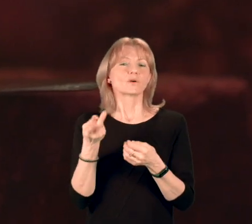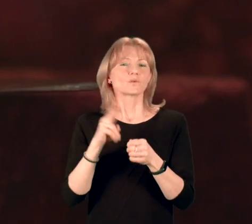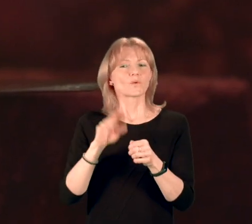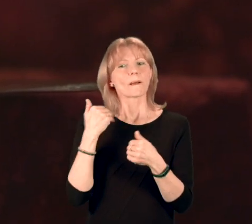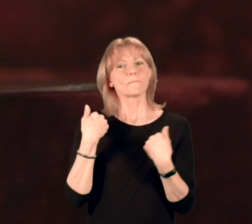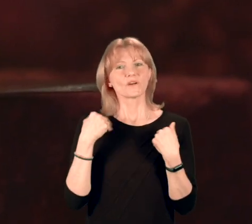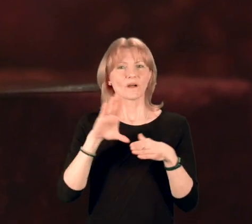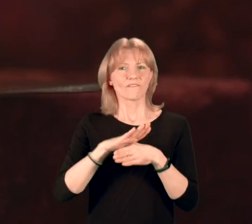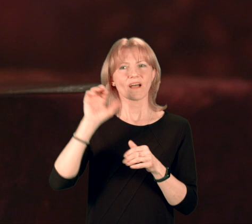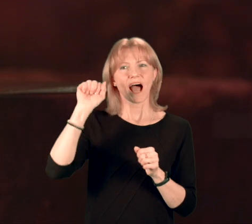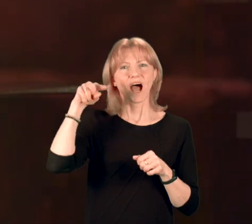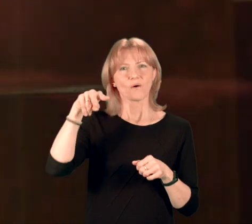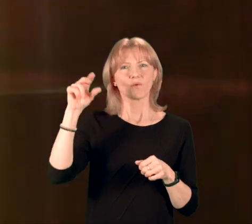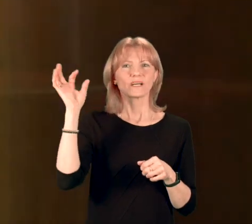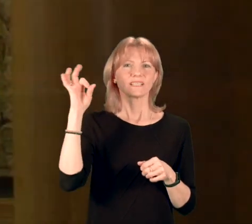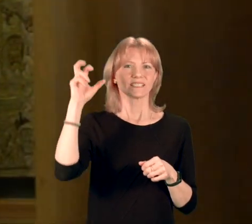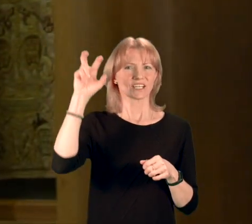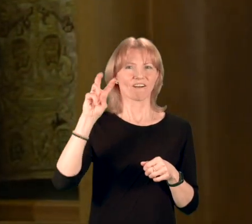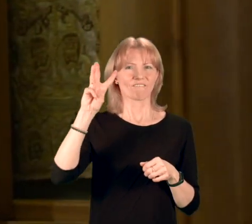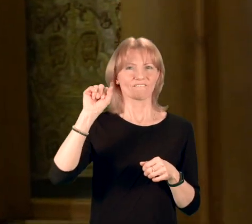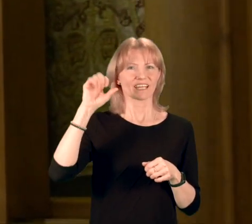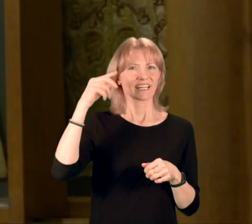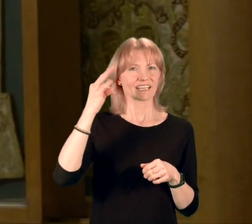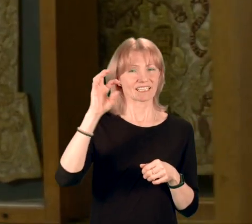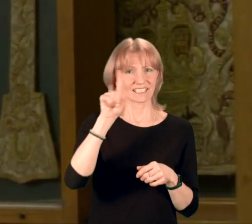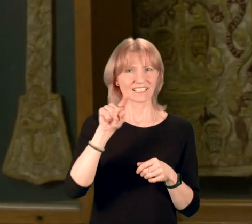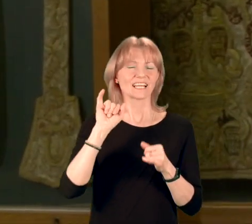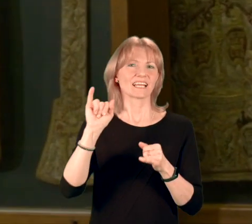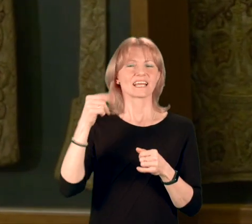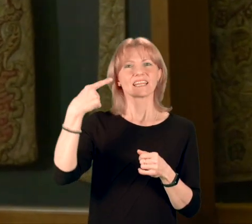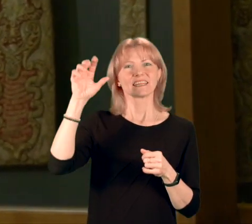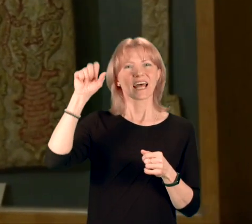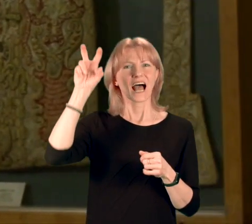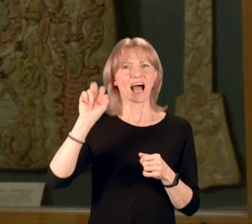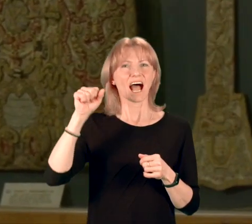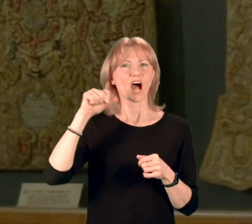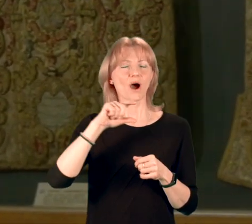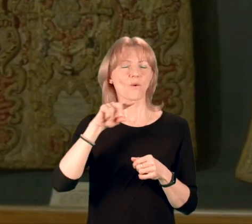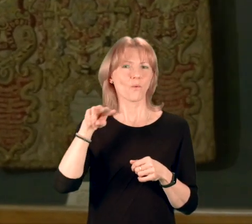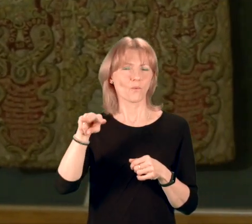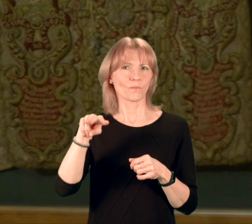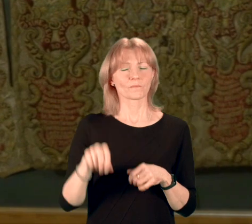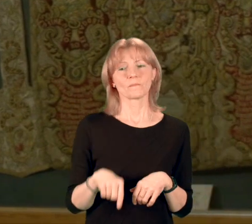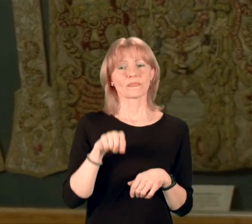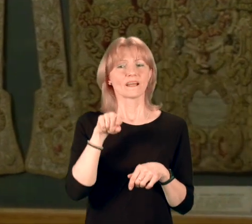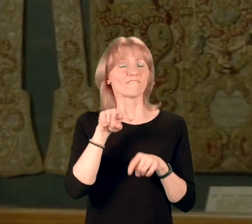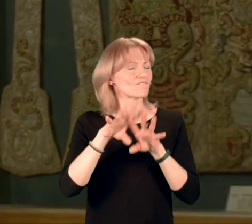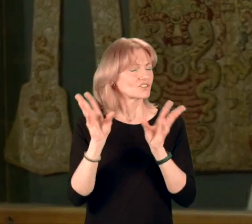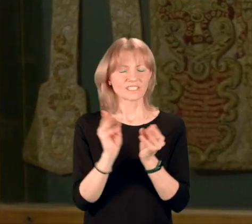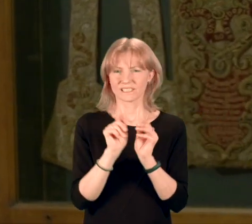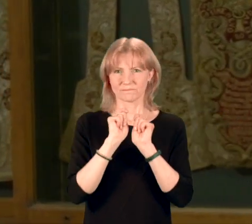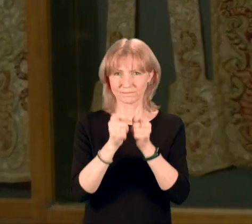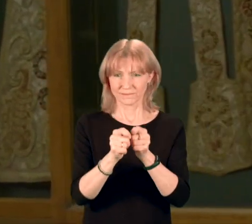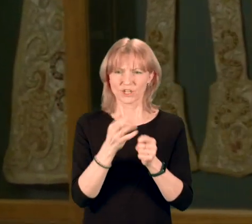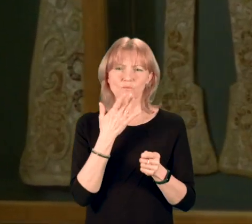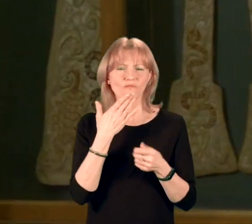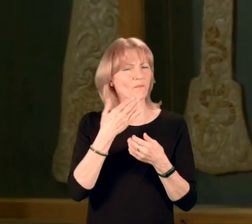Auschwitz i Dachau. Wszystkie wota zgromadzone w skarbcu, niezależnie od ich wartości materialnej czy historycznej, mówią